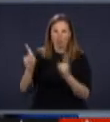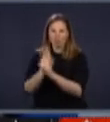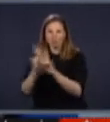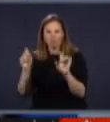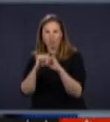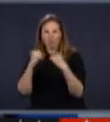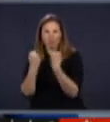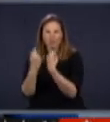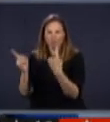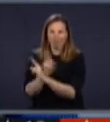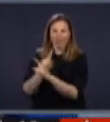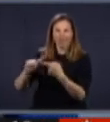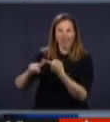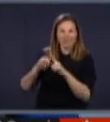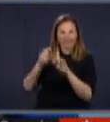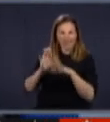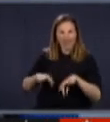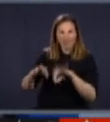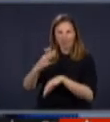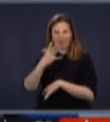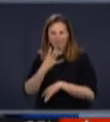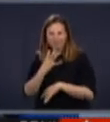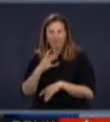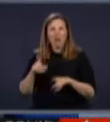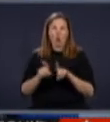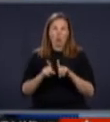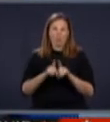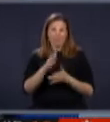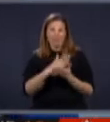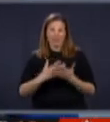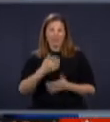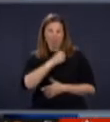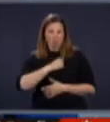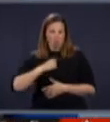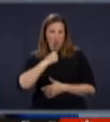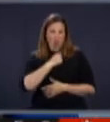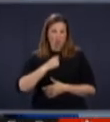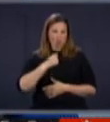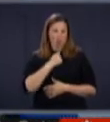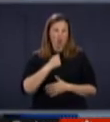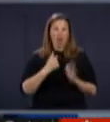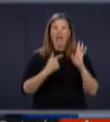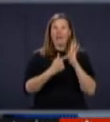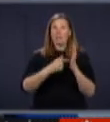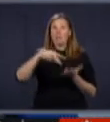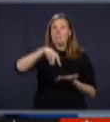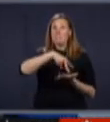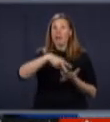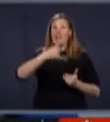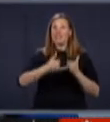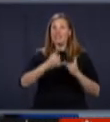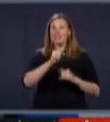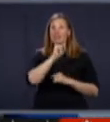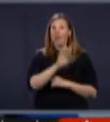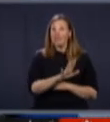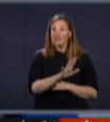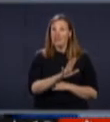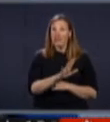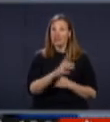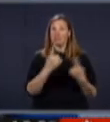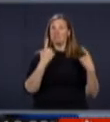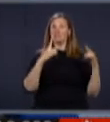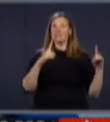socialisation. Il y a des deuils importants. Hein? On ne faut pas minimiser le bal définissant pour quelqu'un en secondaire 5.